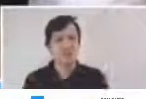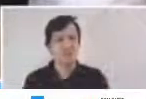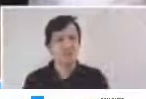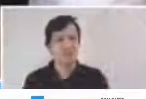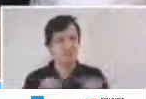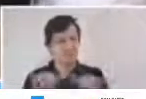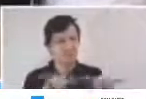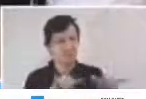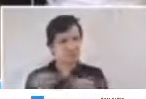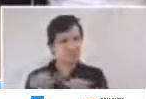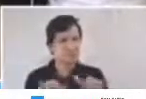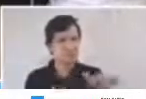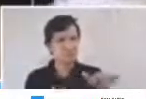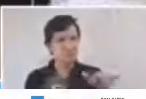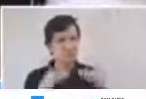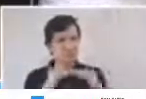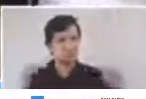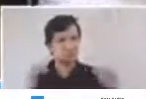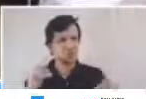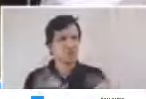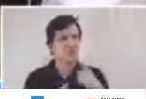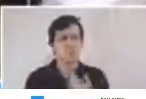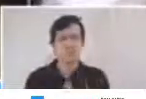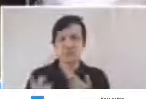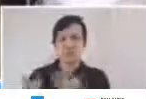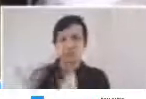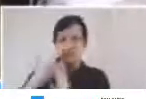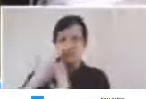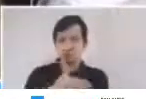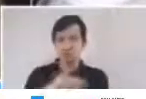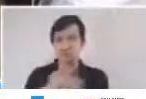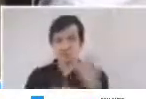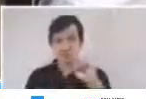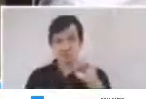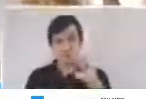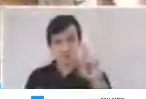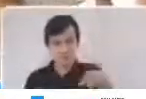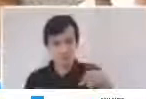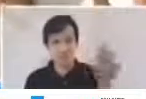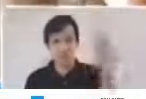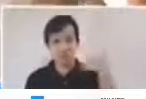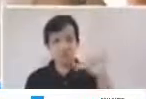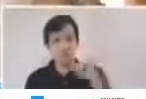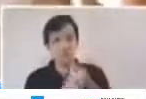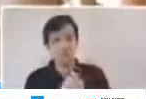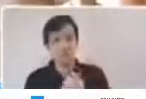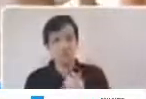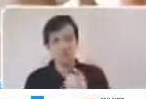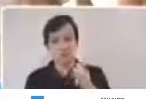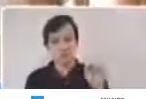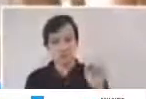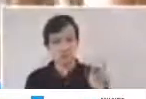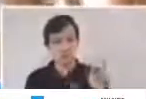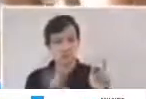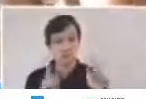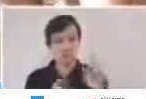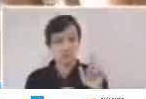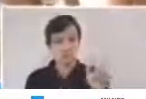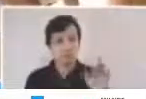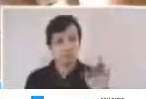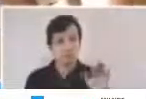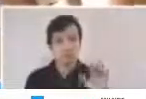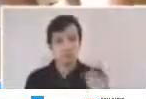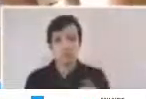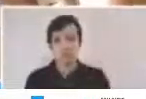the consumers at yung pagbenta ng retail dahil po we prevented, of course, panic buying, yung